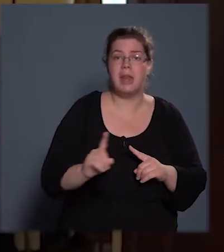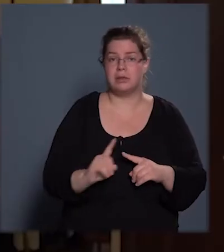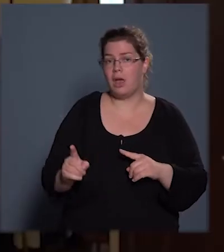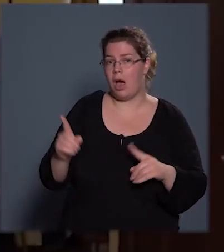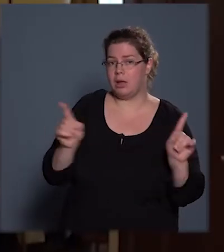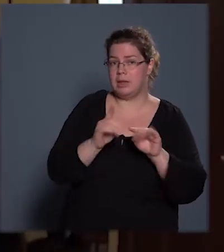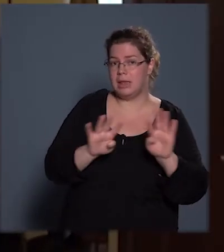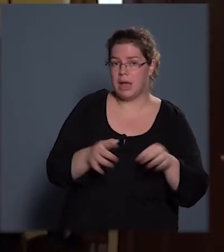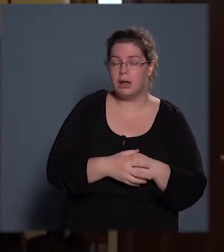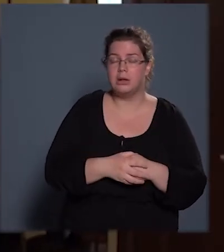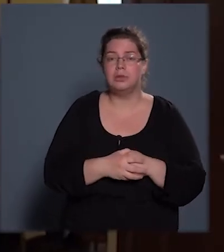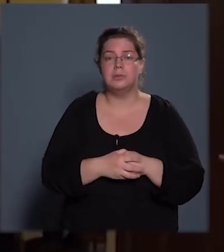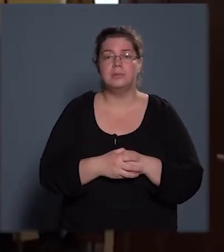énekkarok,